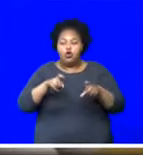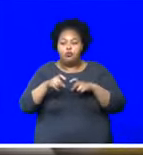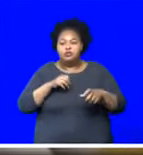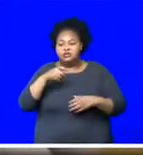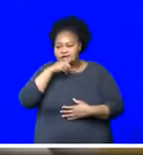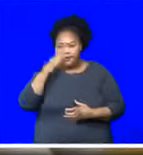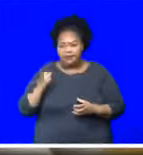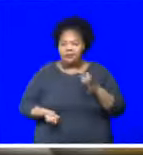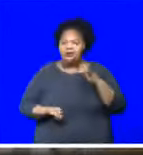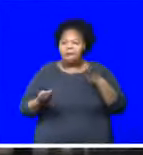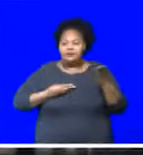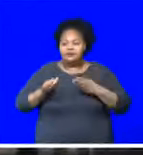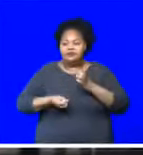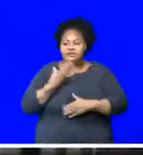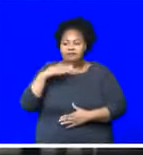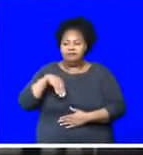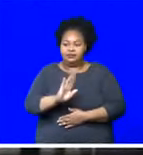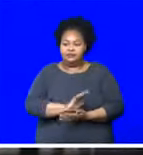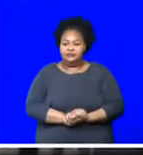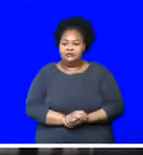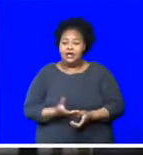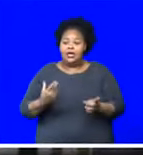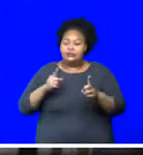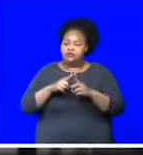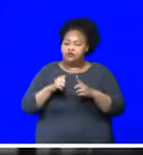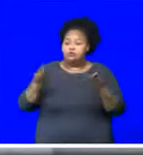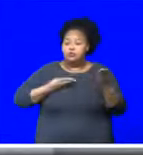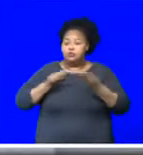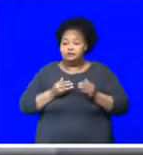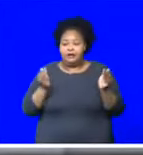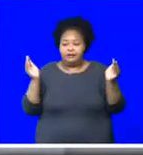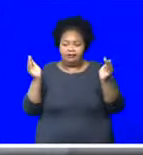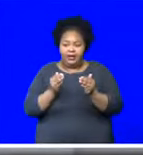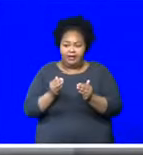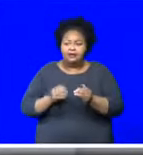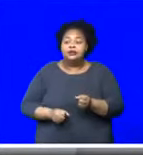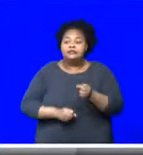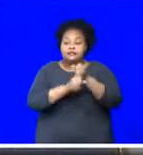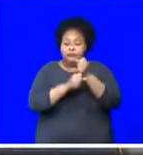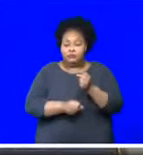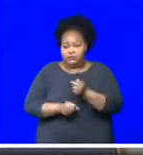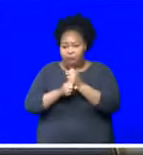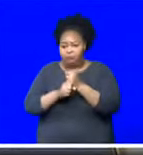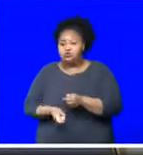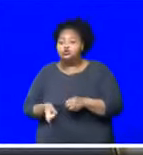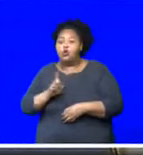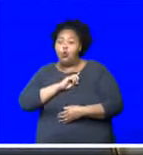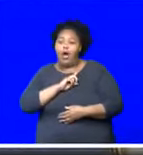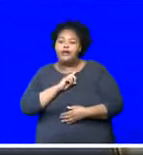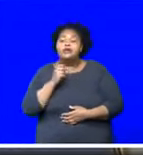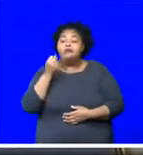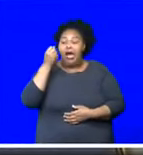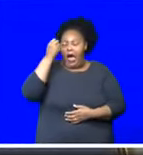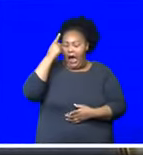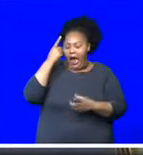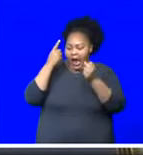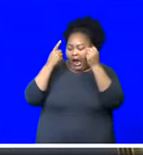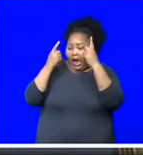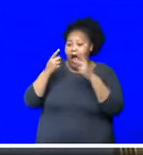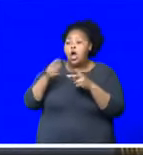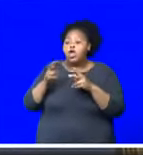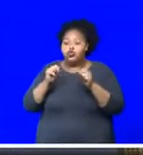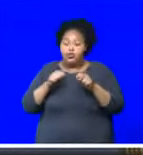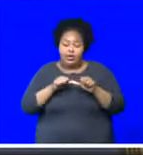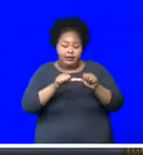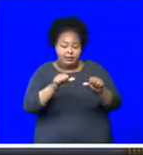yekusita nekwesekela bosomabhizinisi labancane labasungula abaphinze bacubungule imiqondvo lemisha inkampani yahulumende